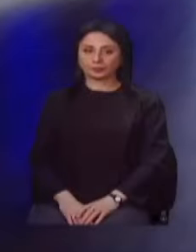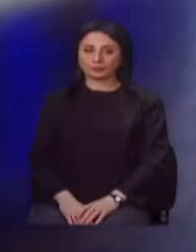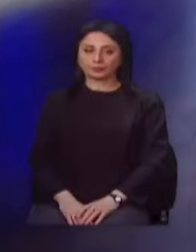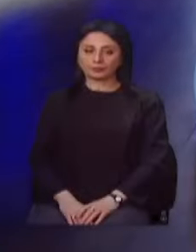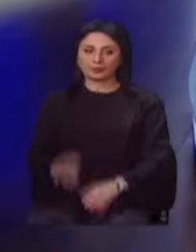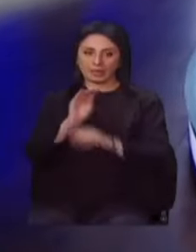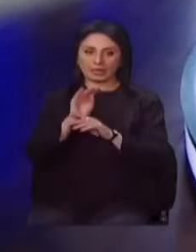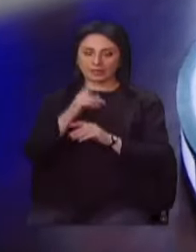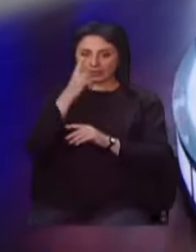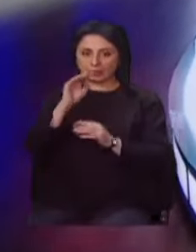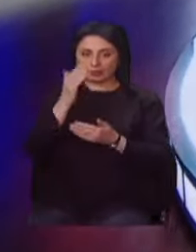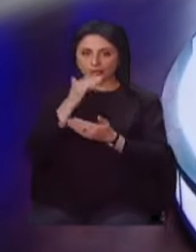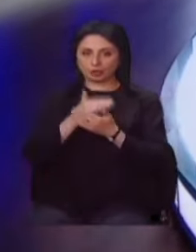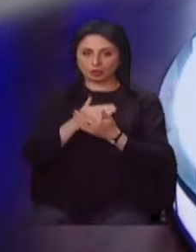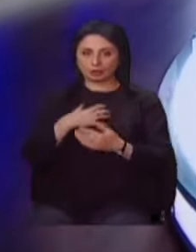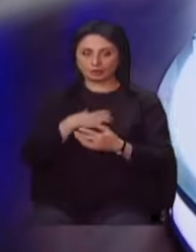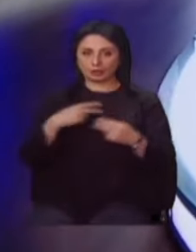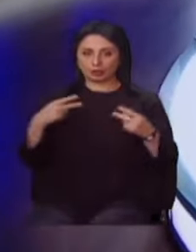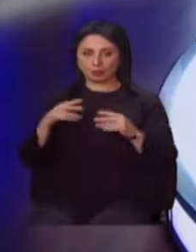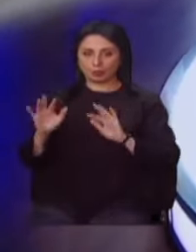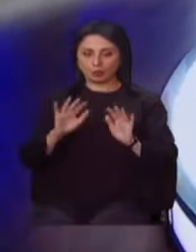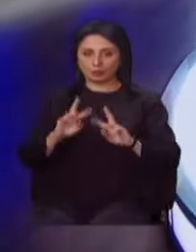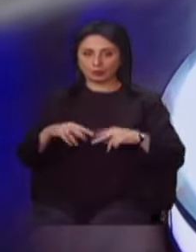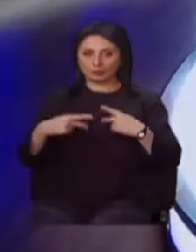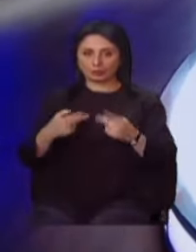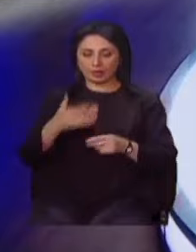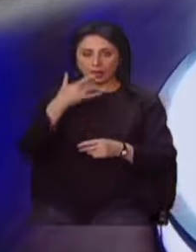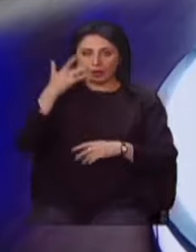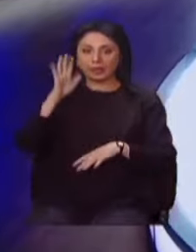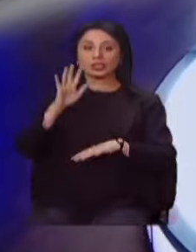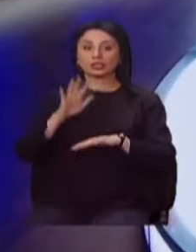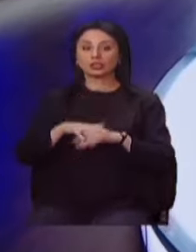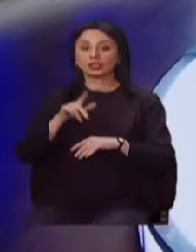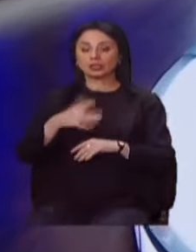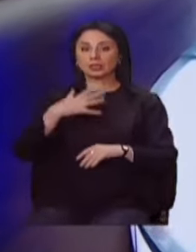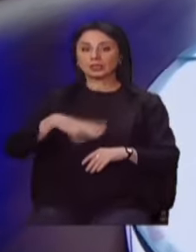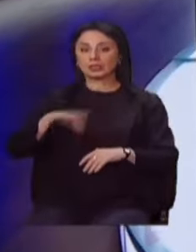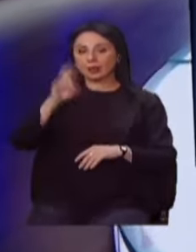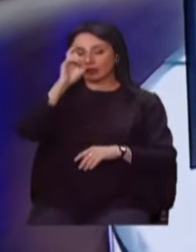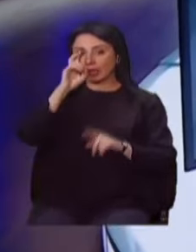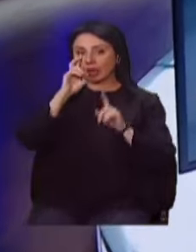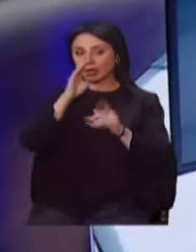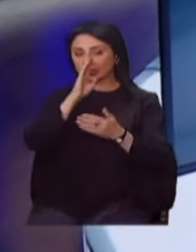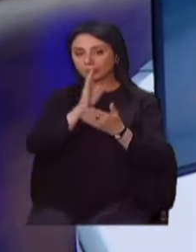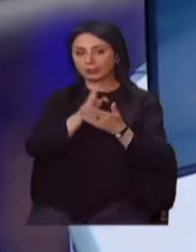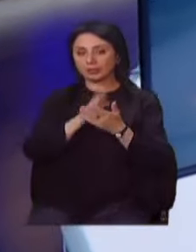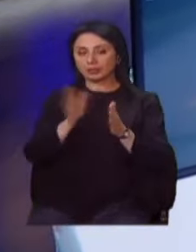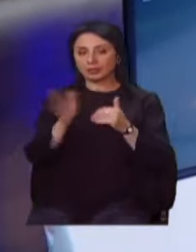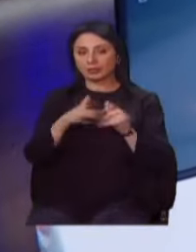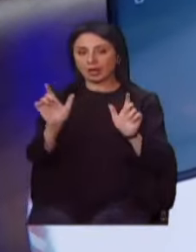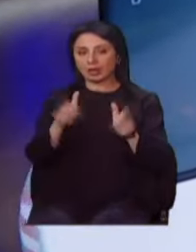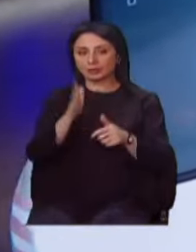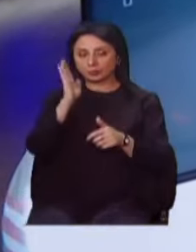კრიტიკის და გაფრთხილების შემდეგ სტრატეგიული პარტნიორი მოქმედებაზე გადადის. ამერიკის შეერთებული შტატები საქართველოს ხელისუფლების მისამართით